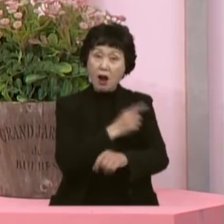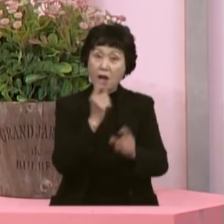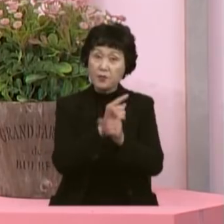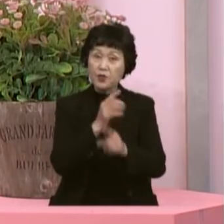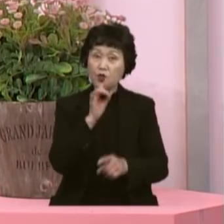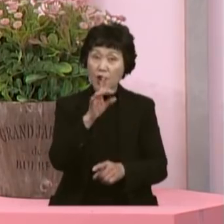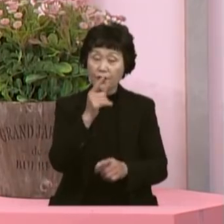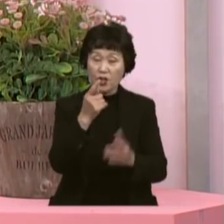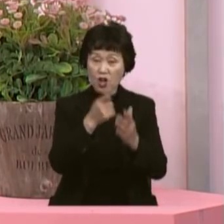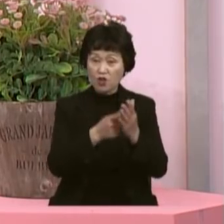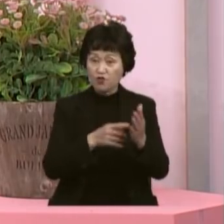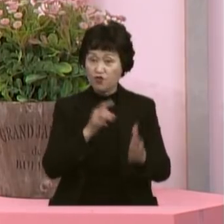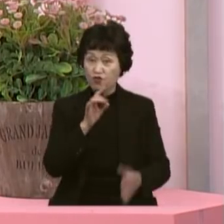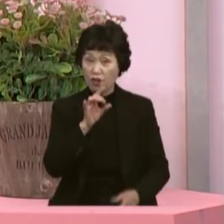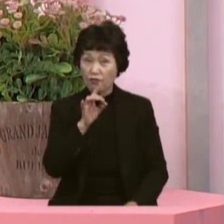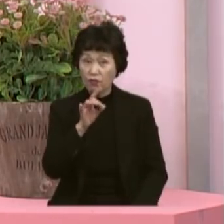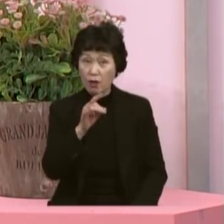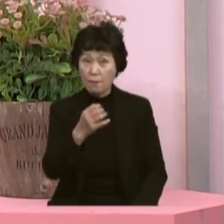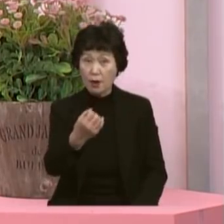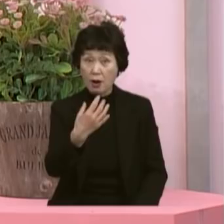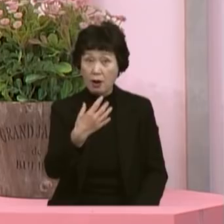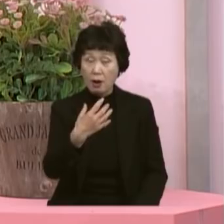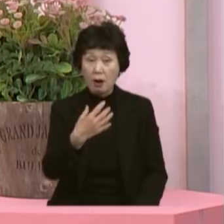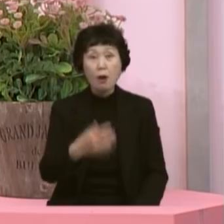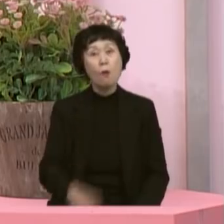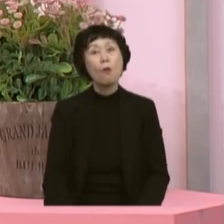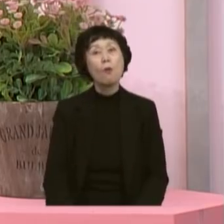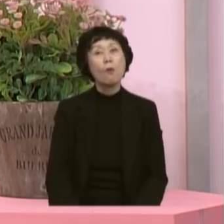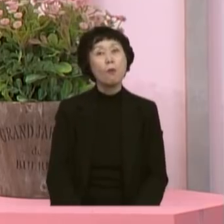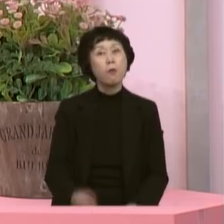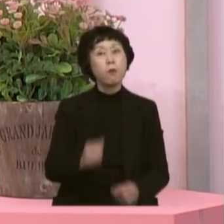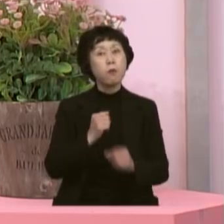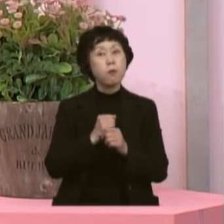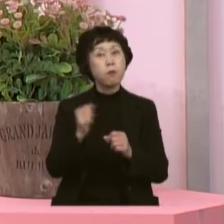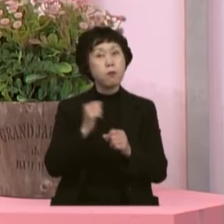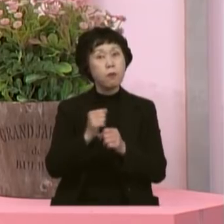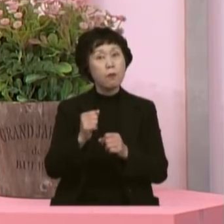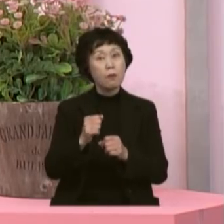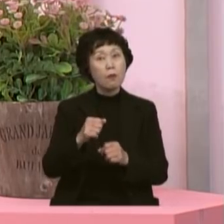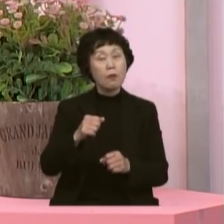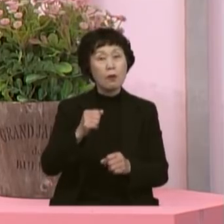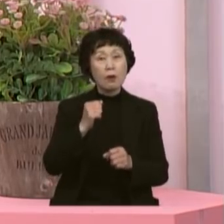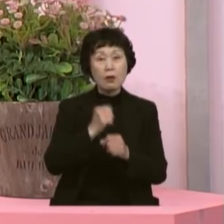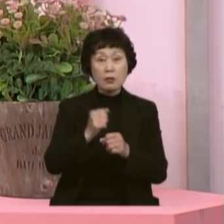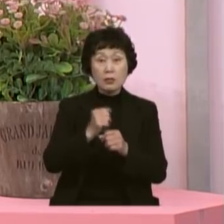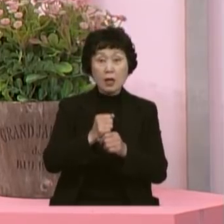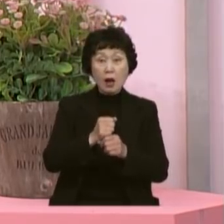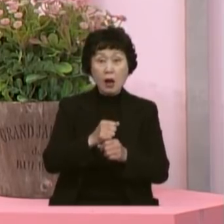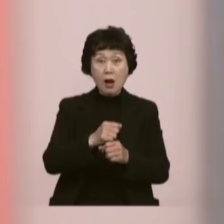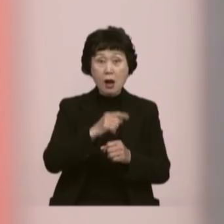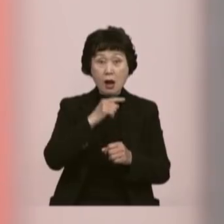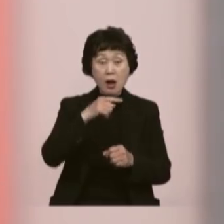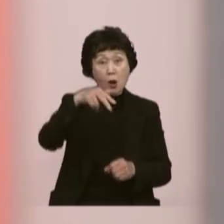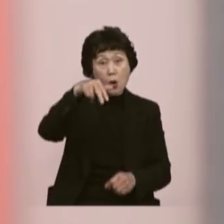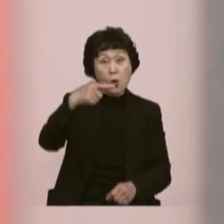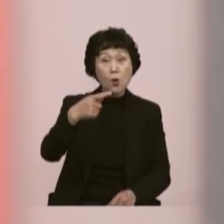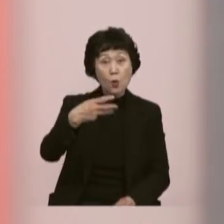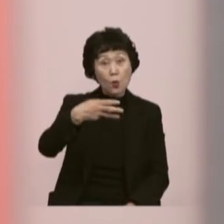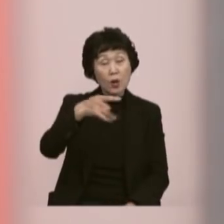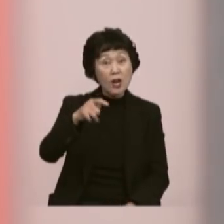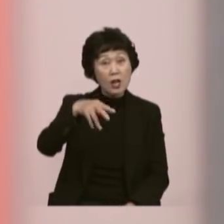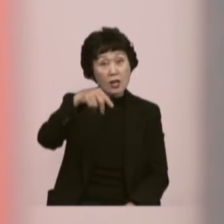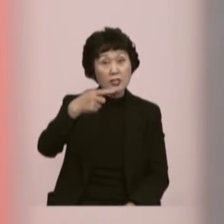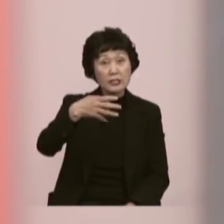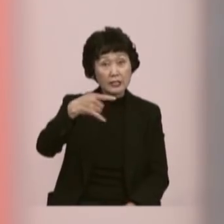됩니다. 아니, 나는 건강검진 끝나고 콜레스테롤 약 받아야 되는데 내